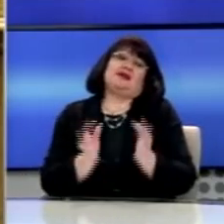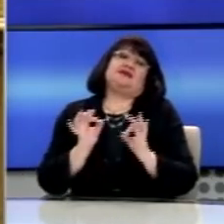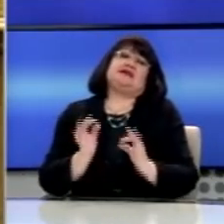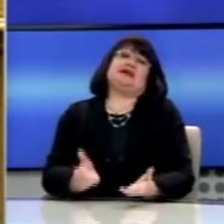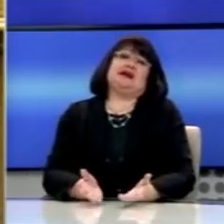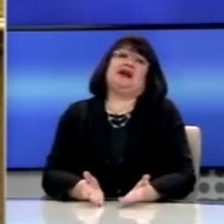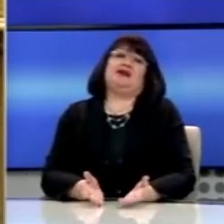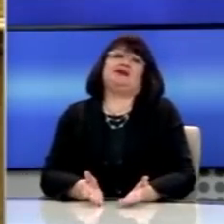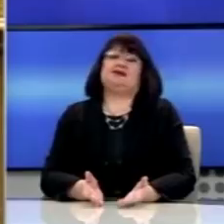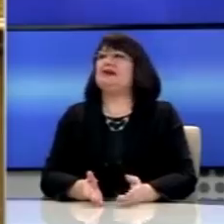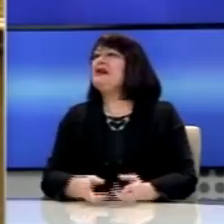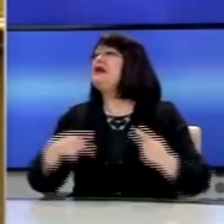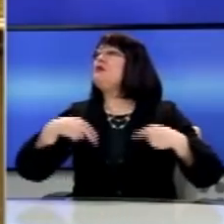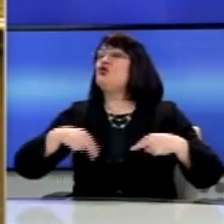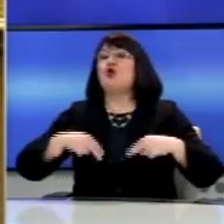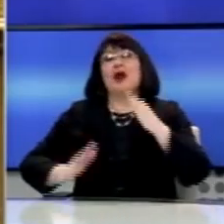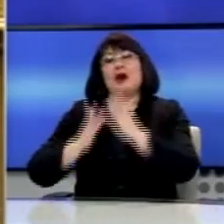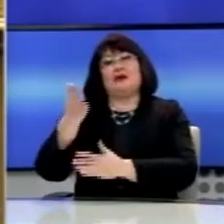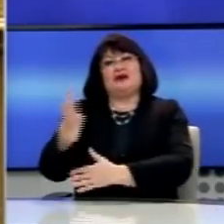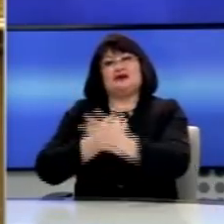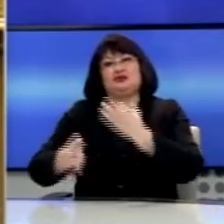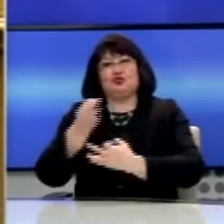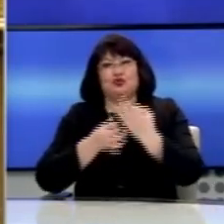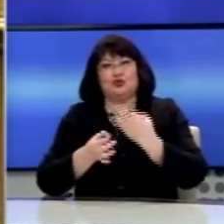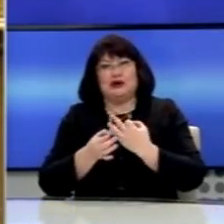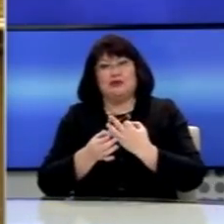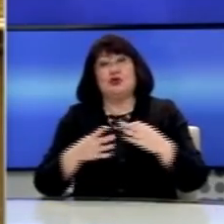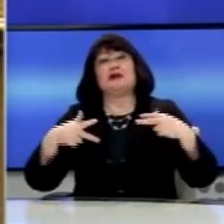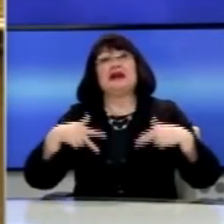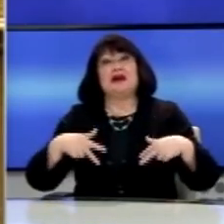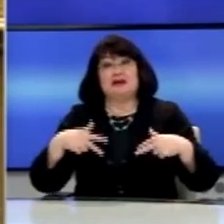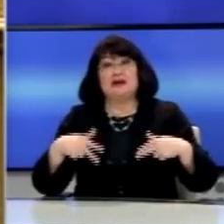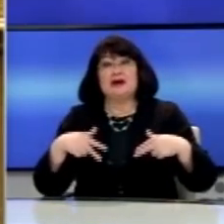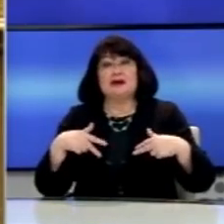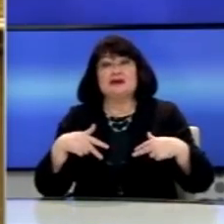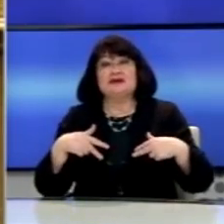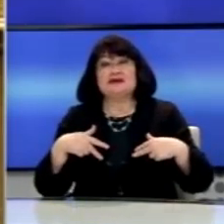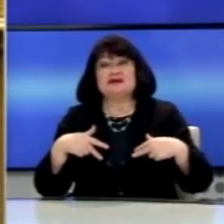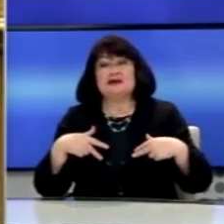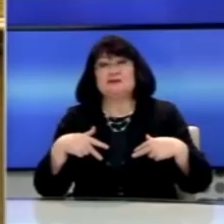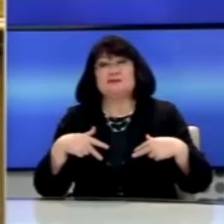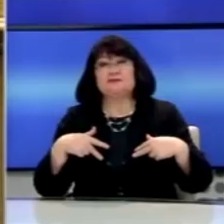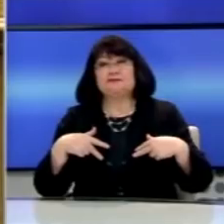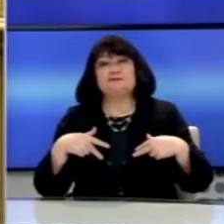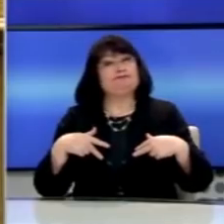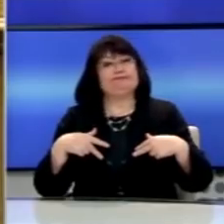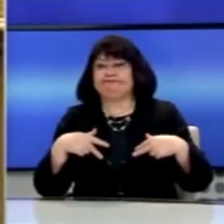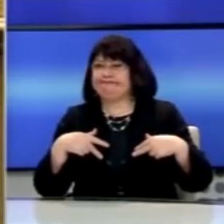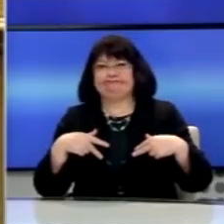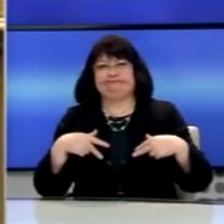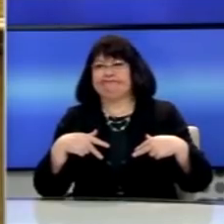κυβέρνησης διαστόματος του Υπουργού Ανάπτυξης ότι η κυβέρνηση, ως κυβέρνηση